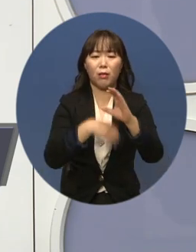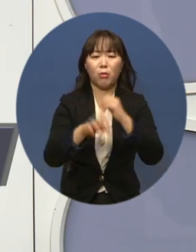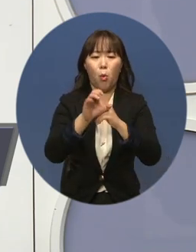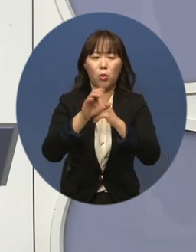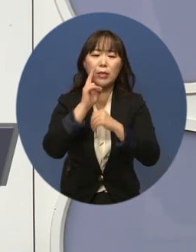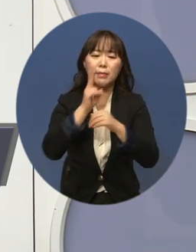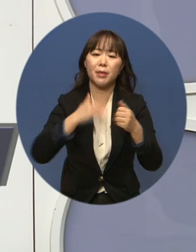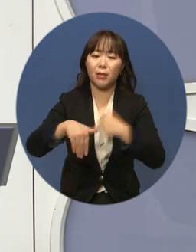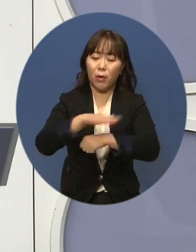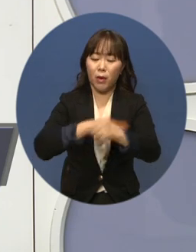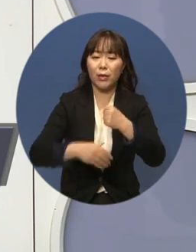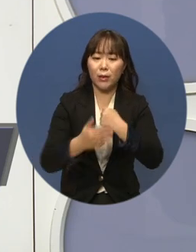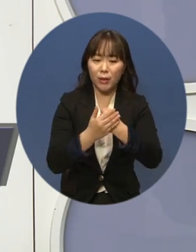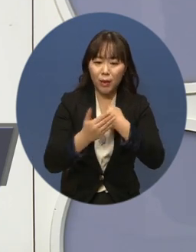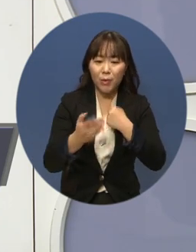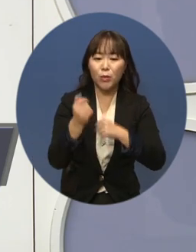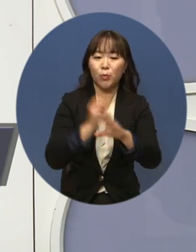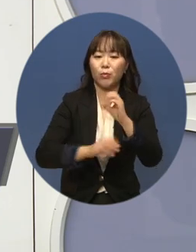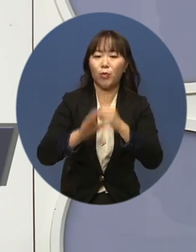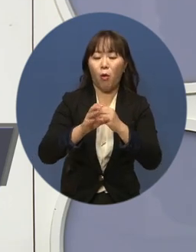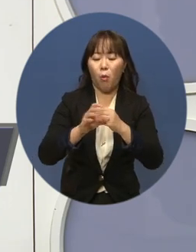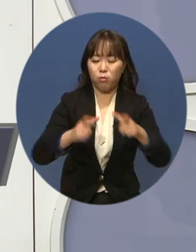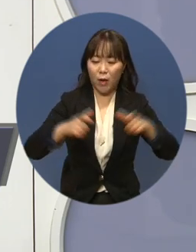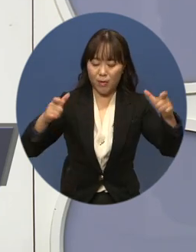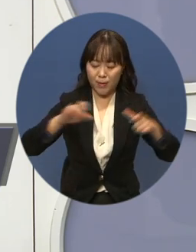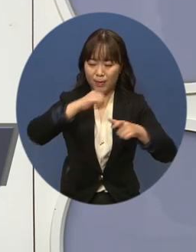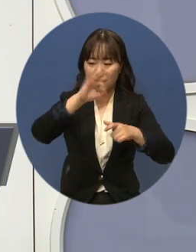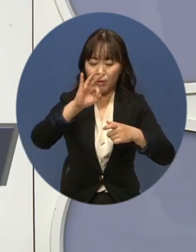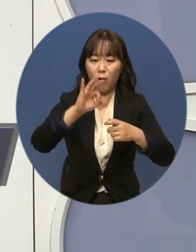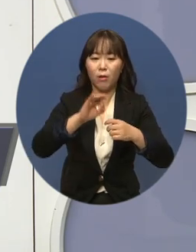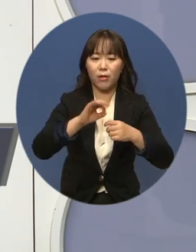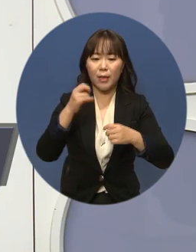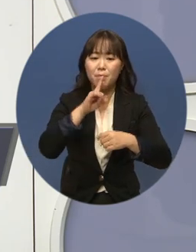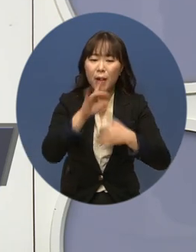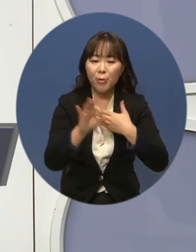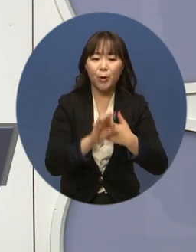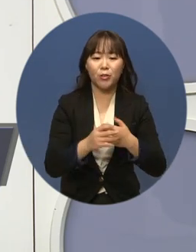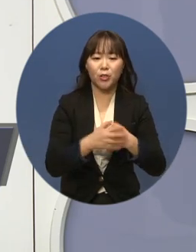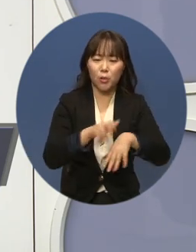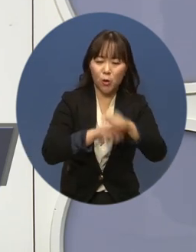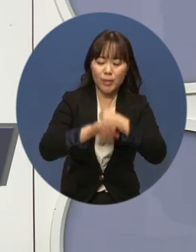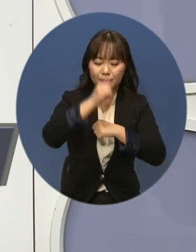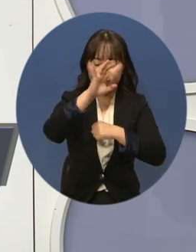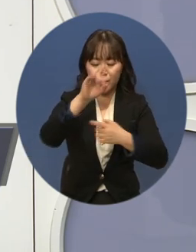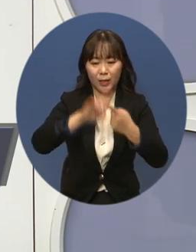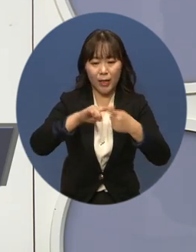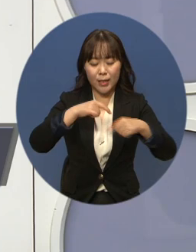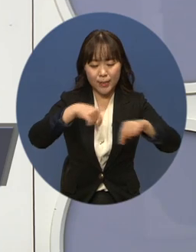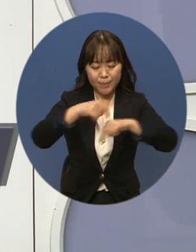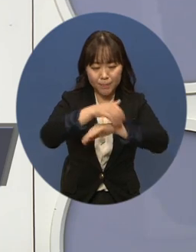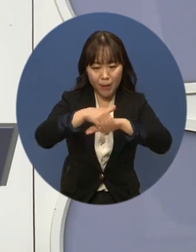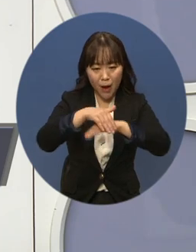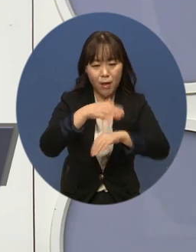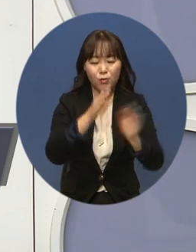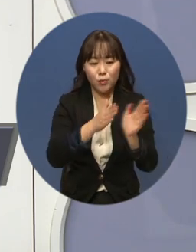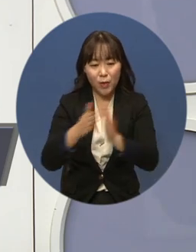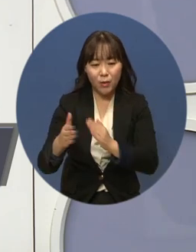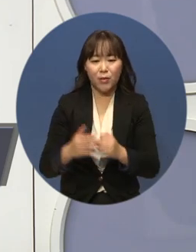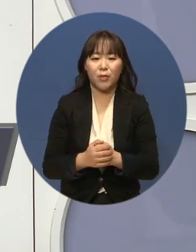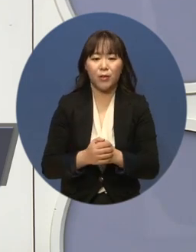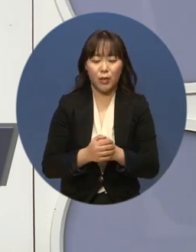전쟁 상황이기 때문에 그렇죠. 좀 더 확장적 재정, 달리 말씀드리면 적극적 재정 정책을 해서